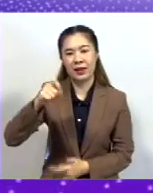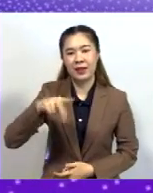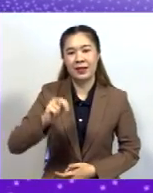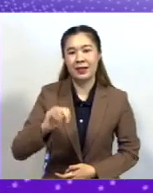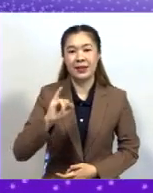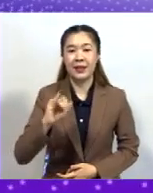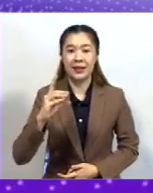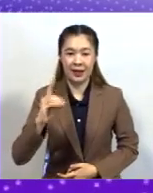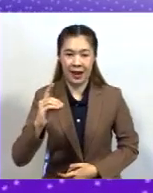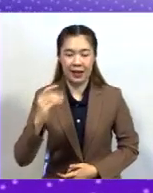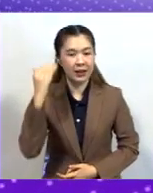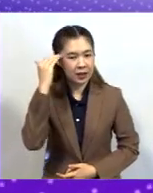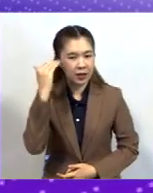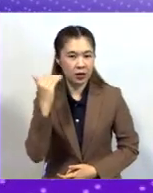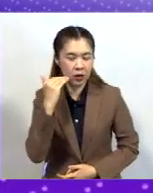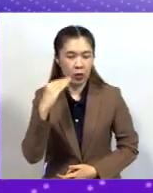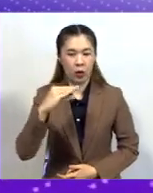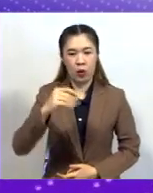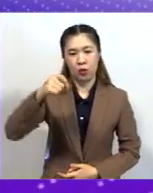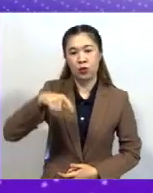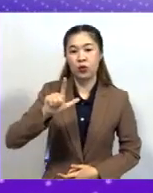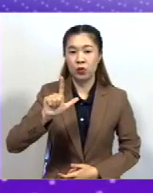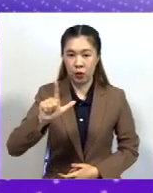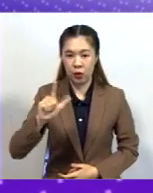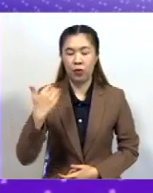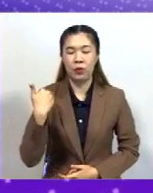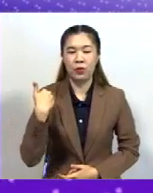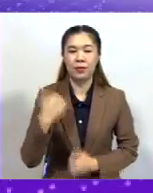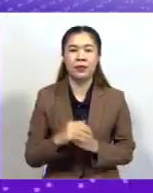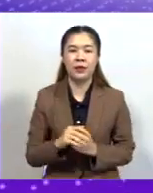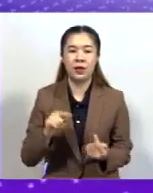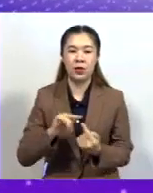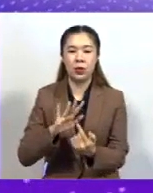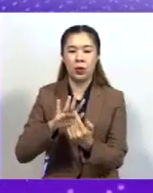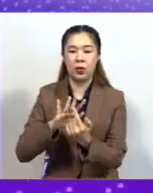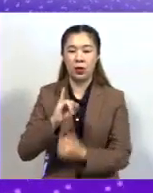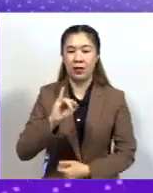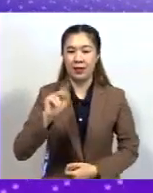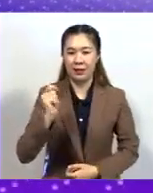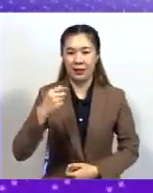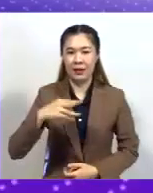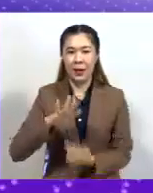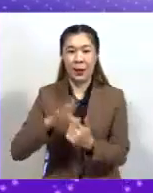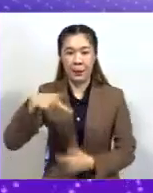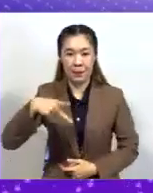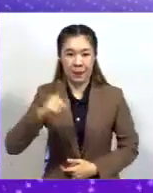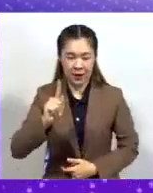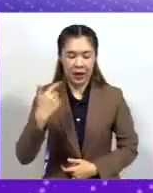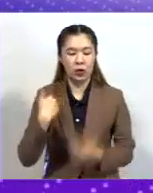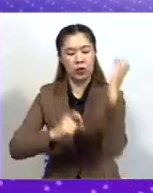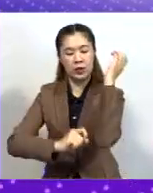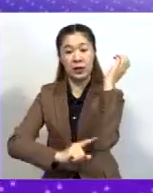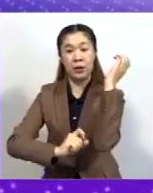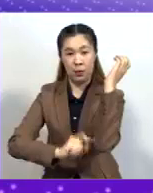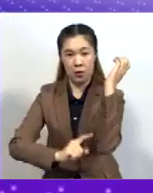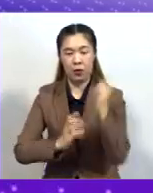โซที่เกาหลีนะคะแล้วก็ปูซานของเกาหลีหรือว่าไทเปเกาสงและสิงคโปร์ทุกพื้นที่ที่บอกไปเนี่